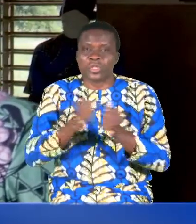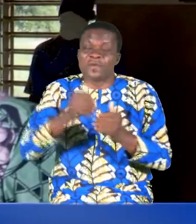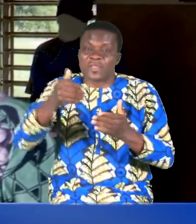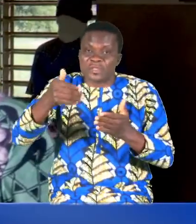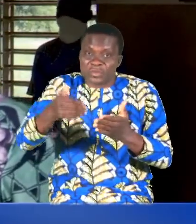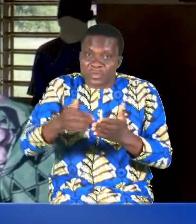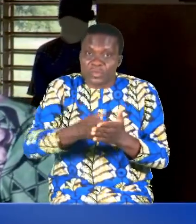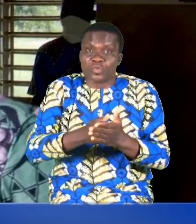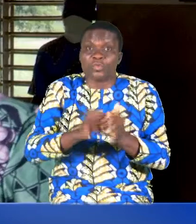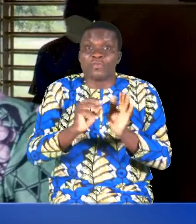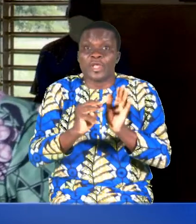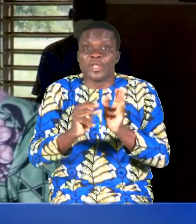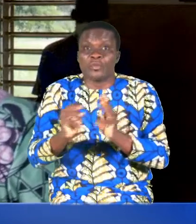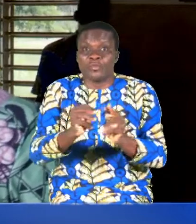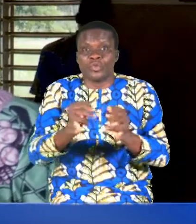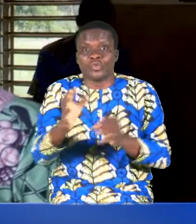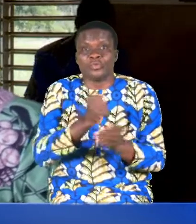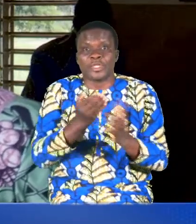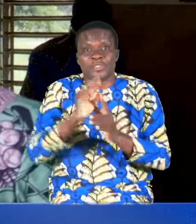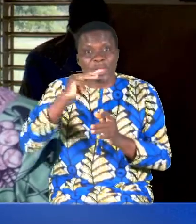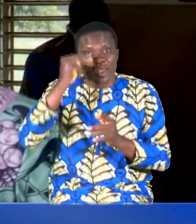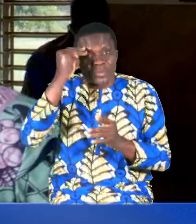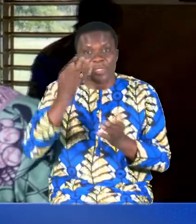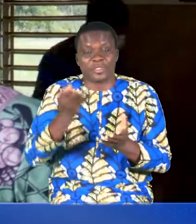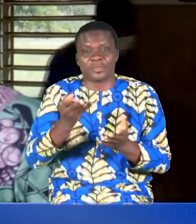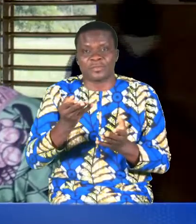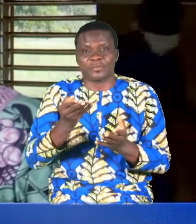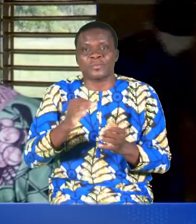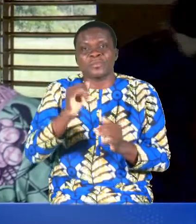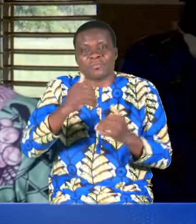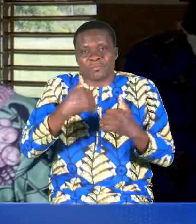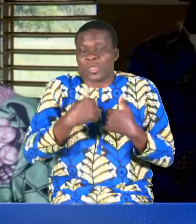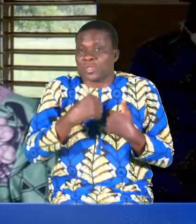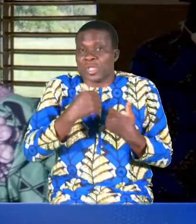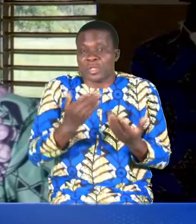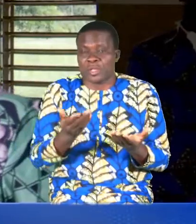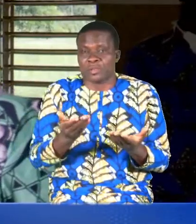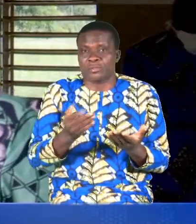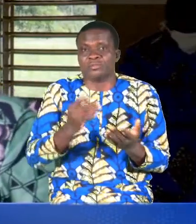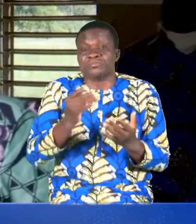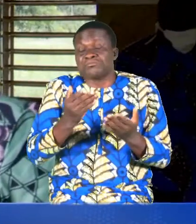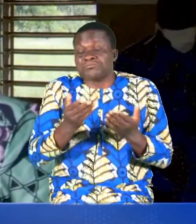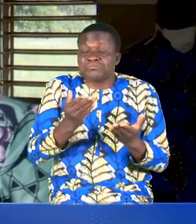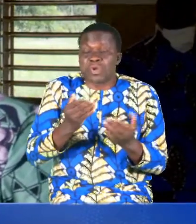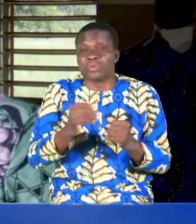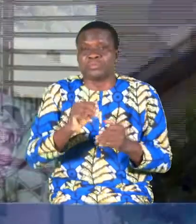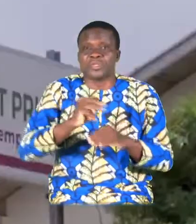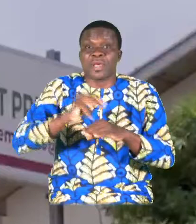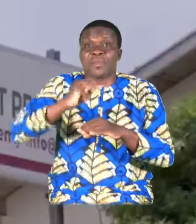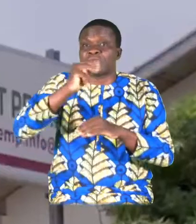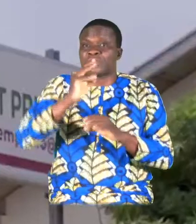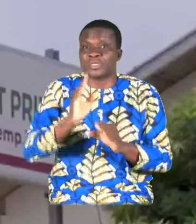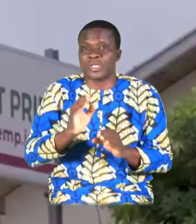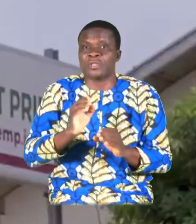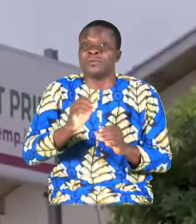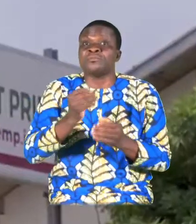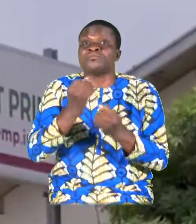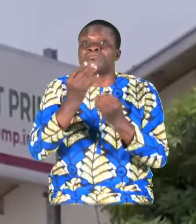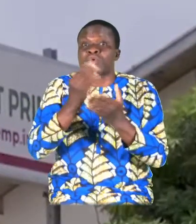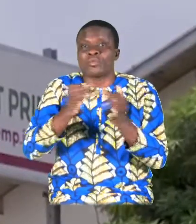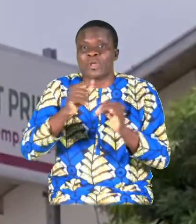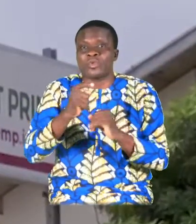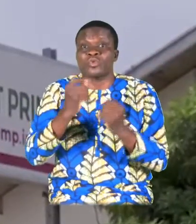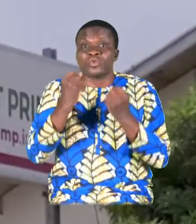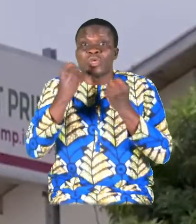nouvelles mesures prises par le ministre, il y en a, la majorité, la plupart qui se